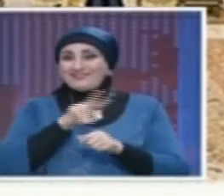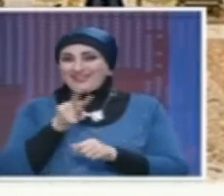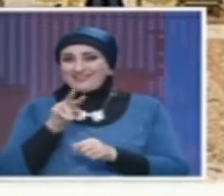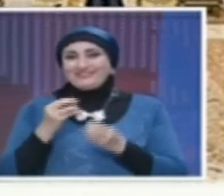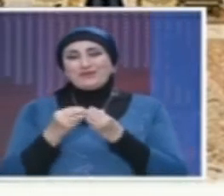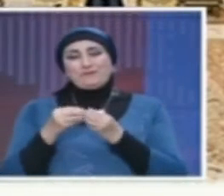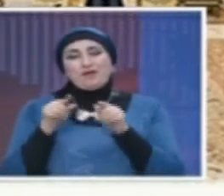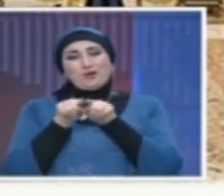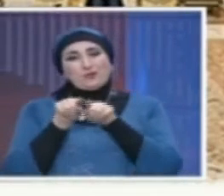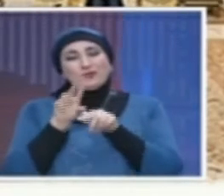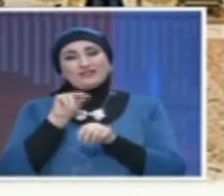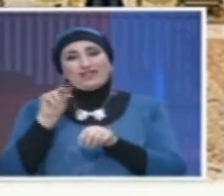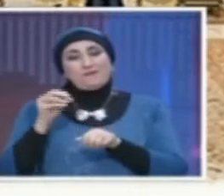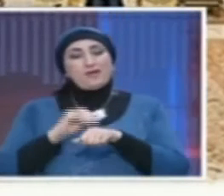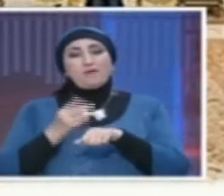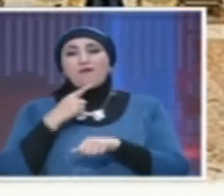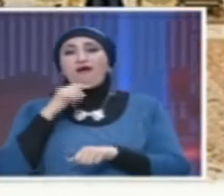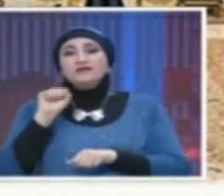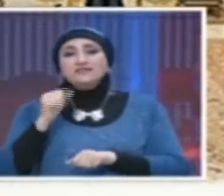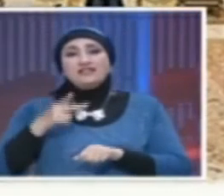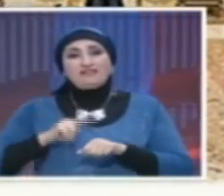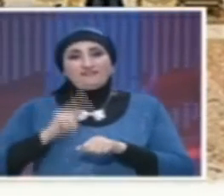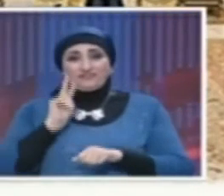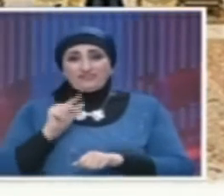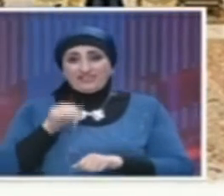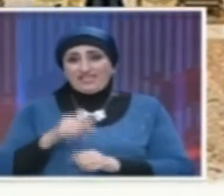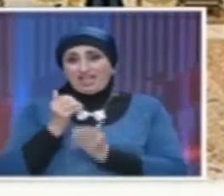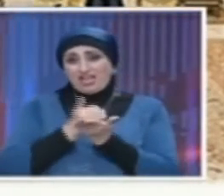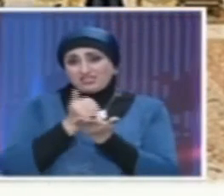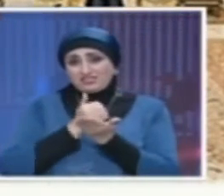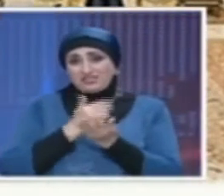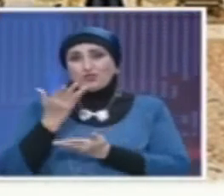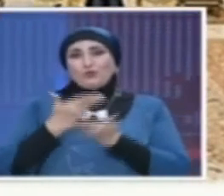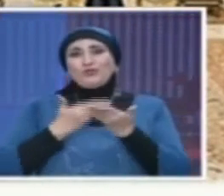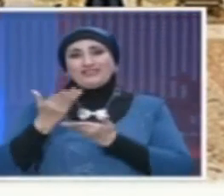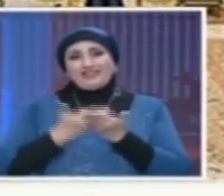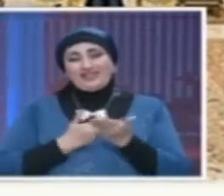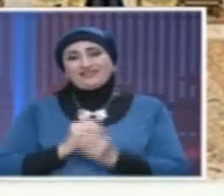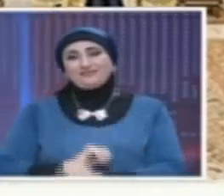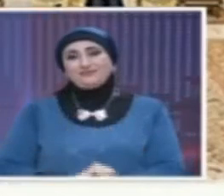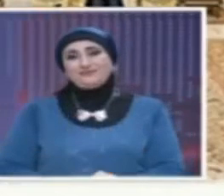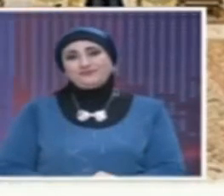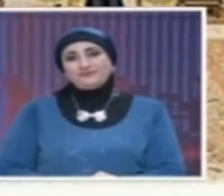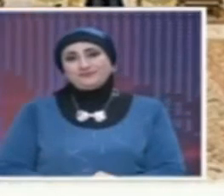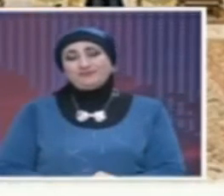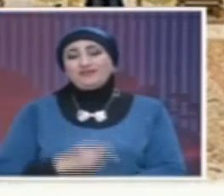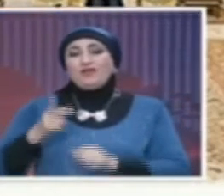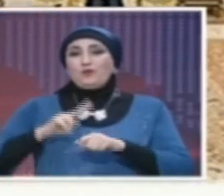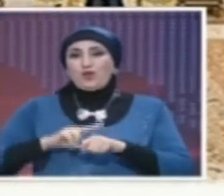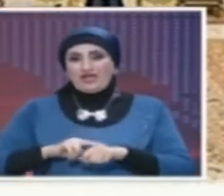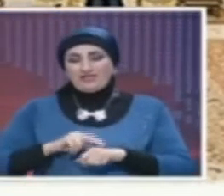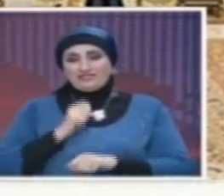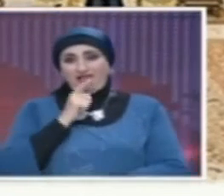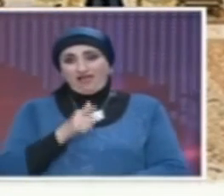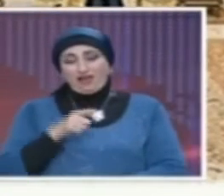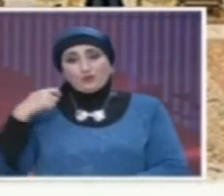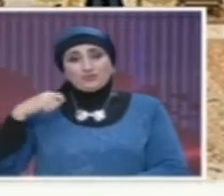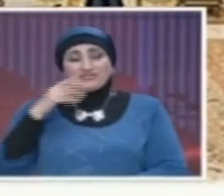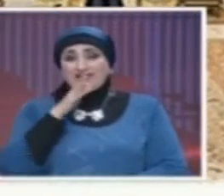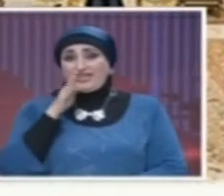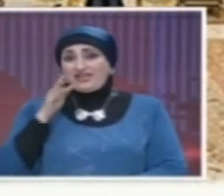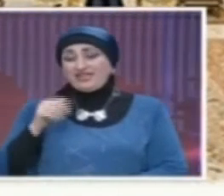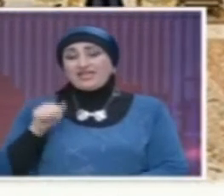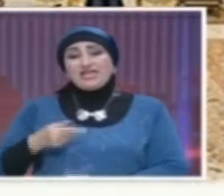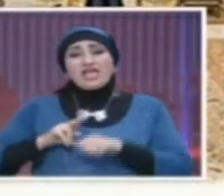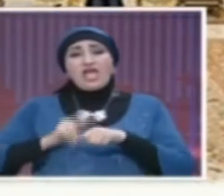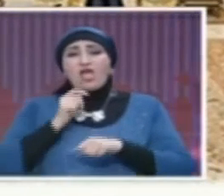البلدين الشقيقين، خاصة في المجالين الاقتصادي والتجاري. كما أعرب وزير خارجية زامبيا عن